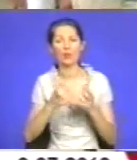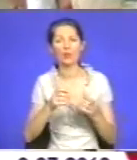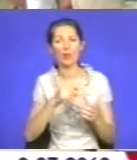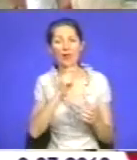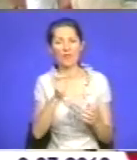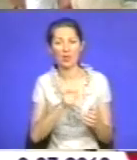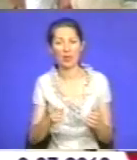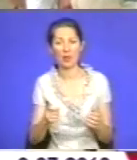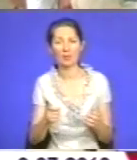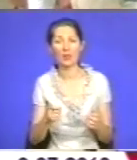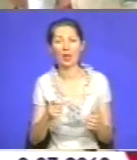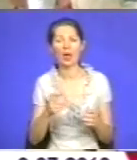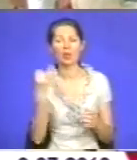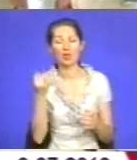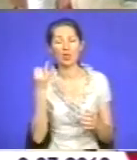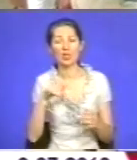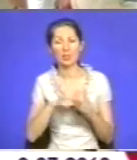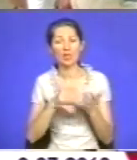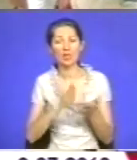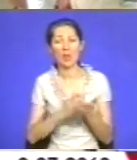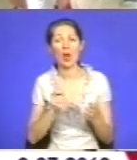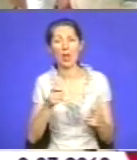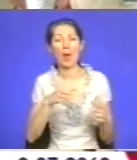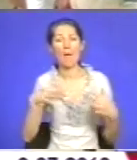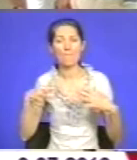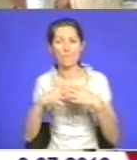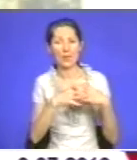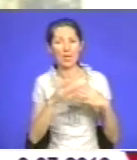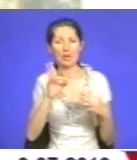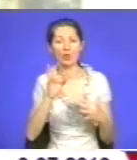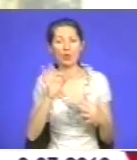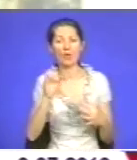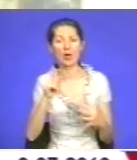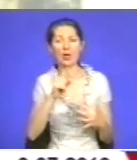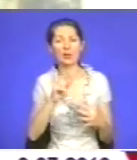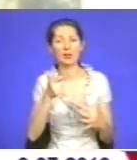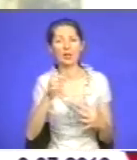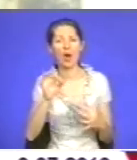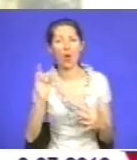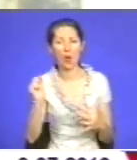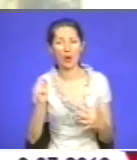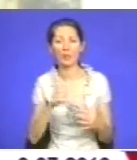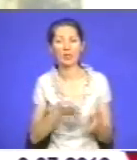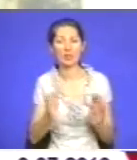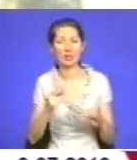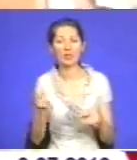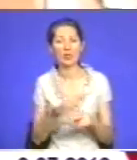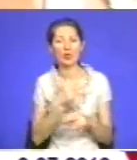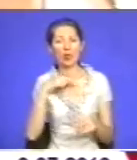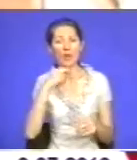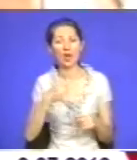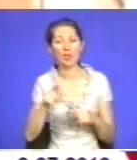Історичне значення має бій у Новому Загорі Волинської області. Не залишилися поза увагою й інші воєнні дії.